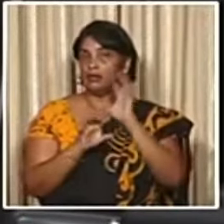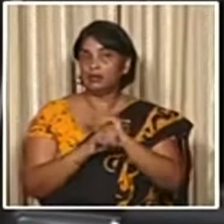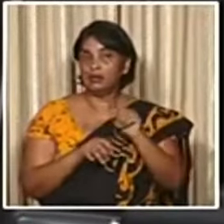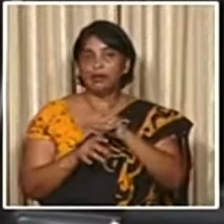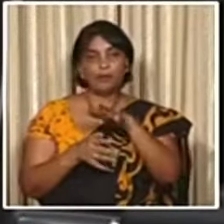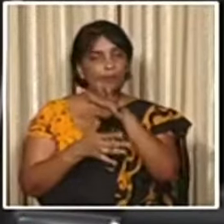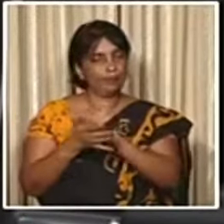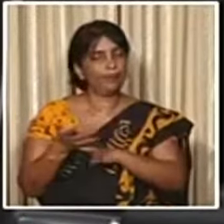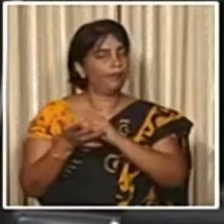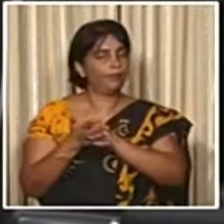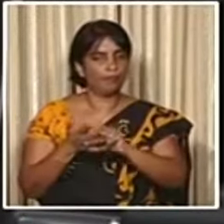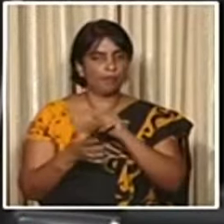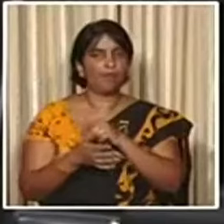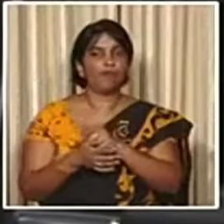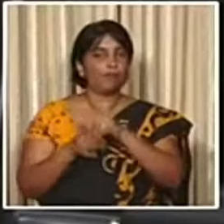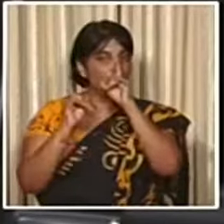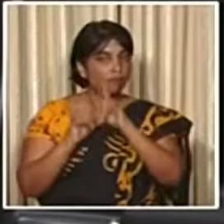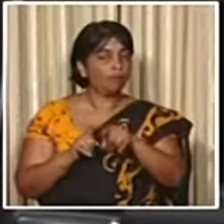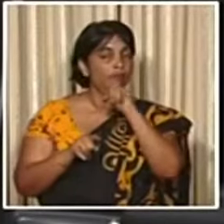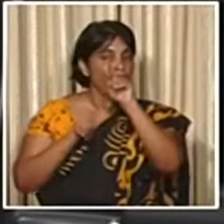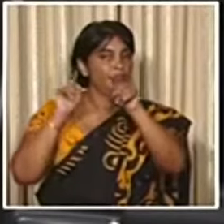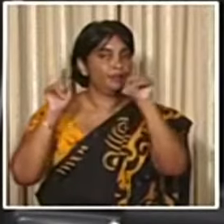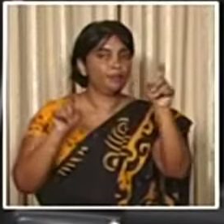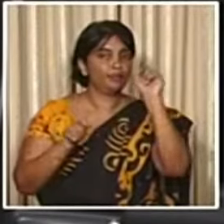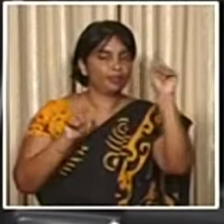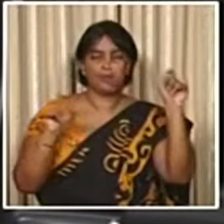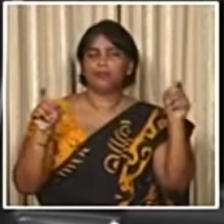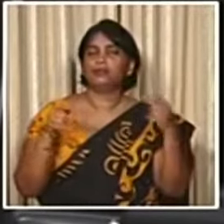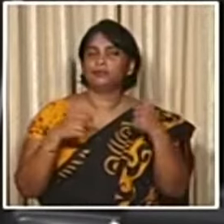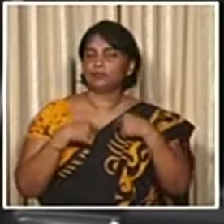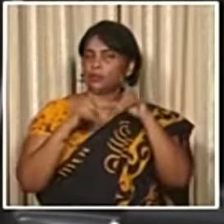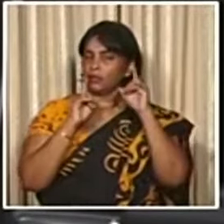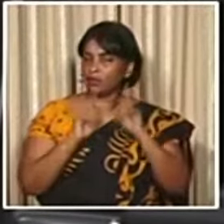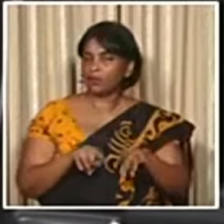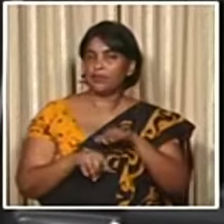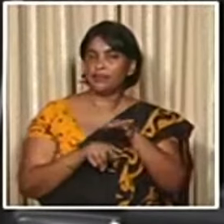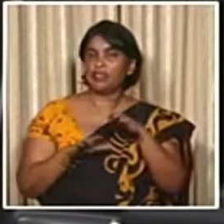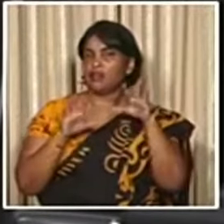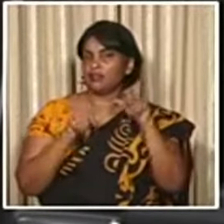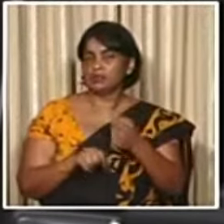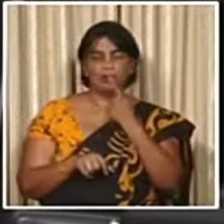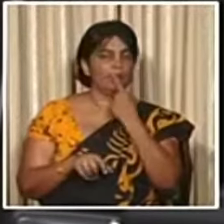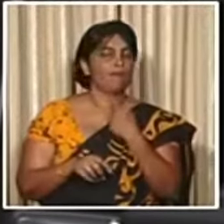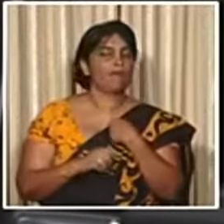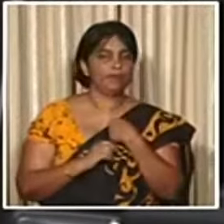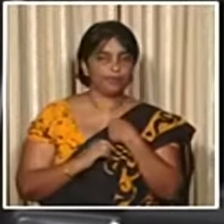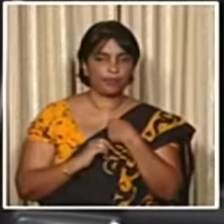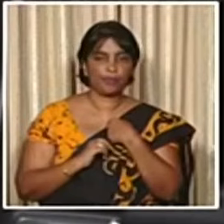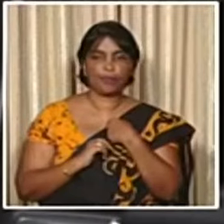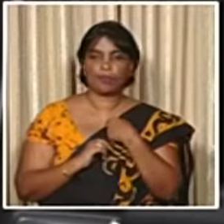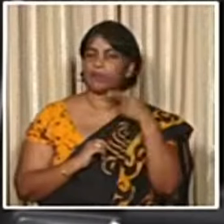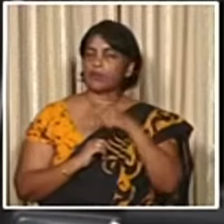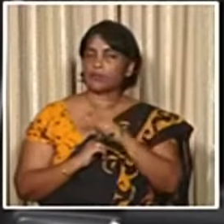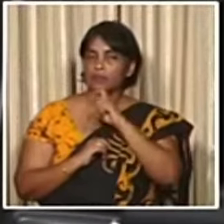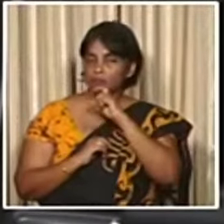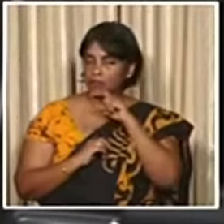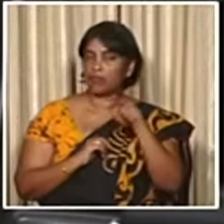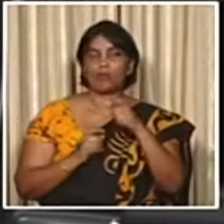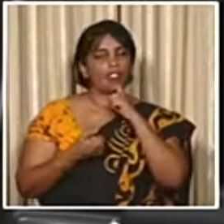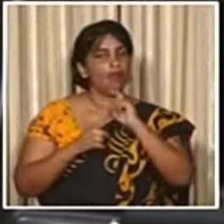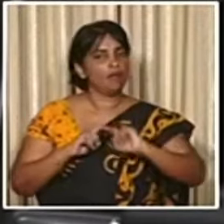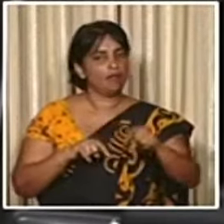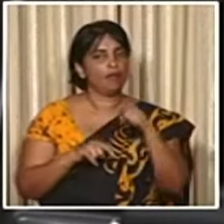ප්‍රකාශයේ සඳහන් කරන්න ඕන අහවල් අහවල් තැනැත්තන් ඇවිල්ලා මෙන්න මේ ආකාරයට හිමිකම් පෑමක් ඉදිරිපත් කරා කියලා. එතකොට අධිකරණයේ